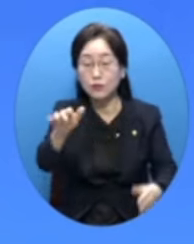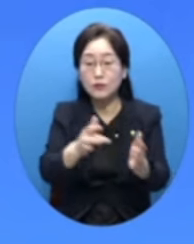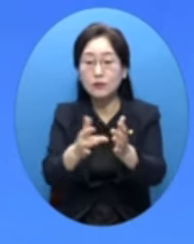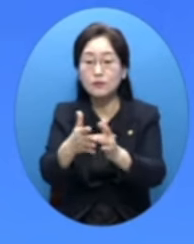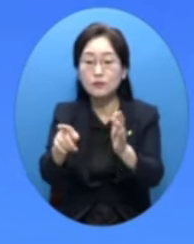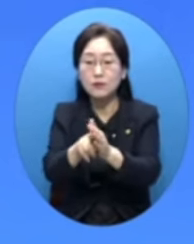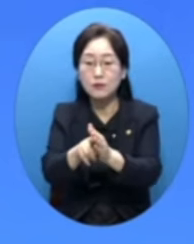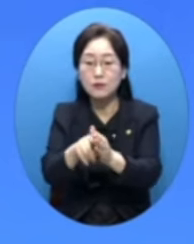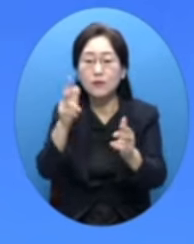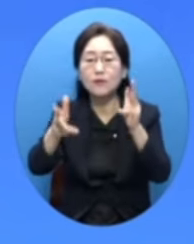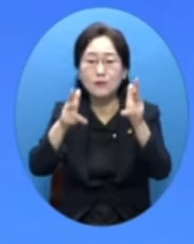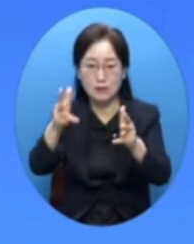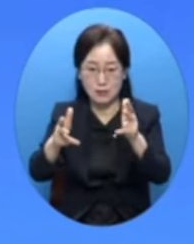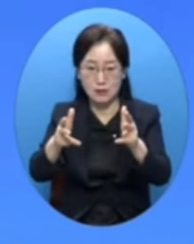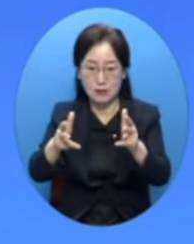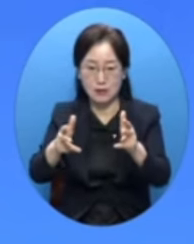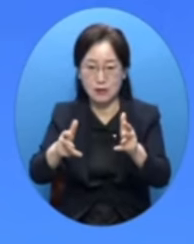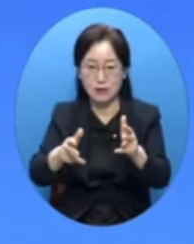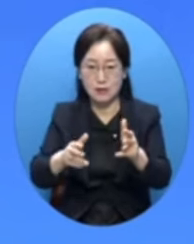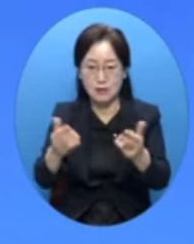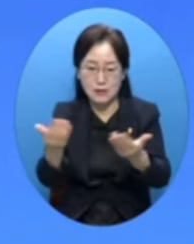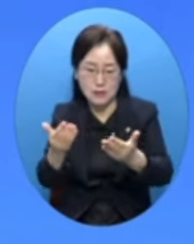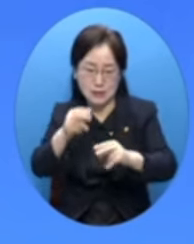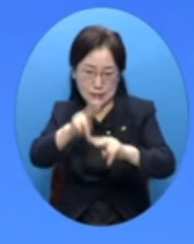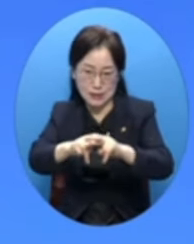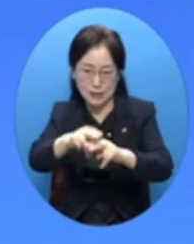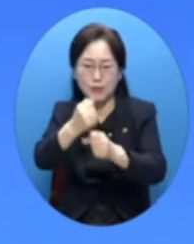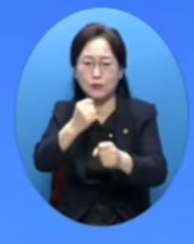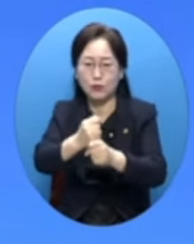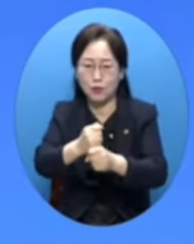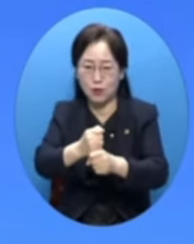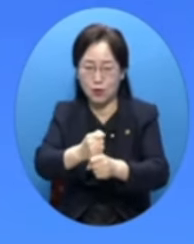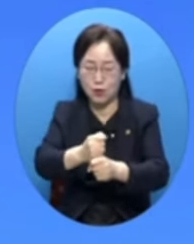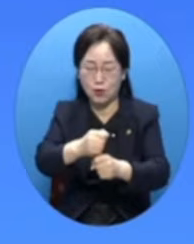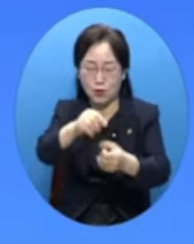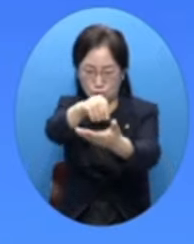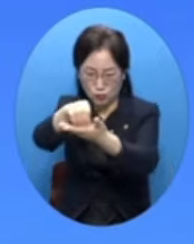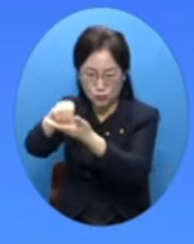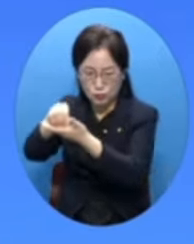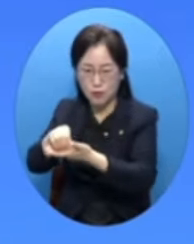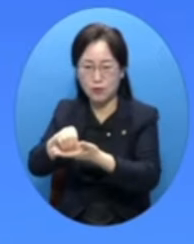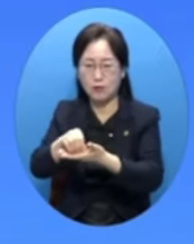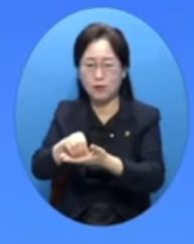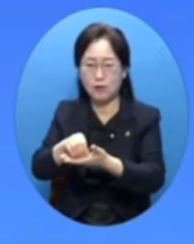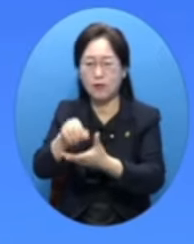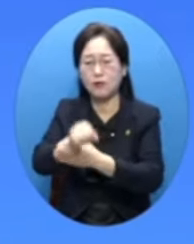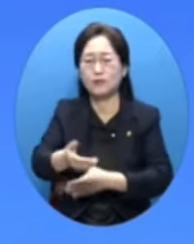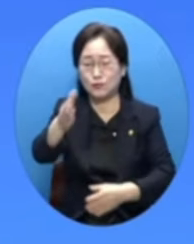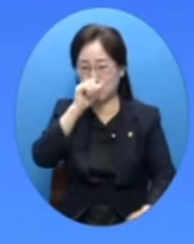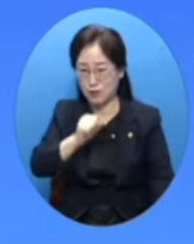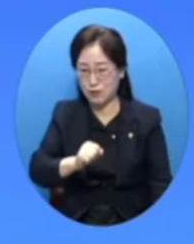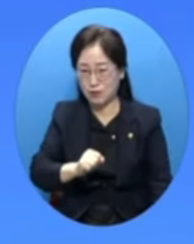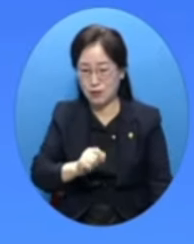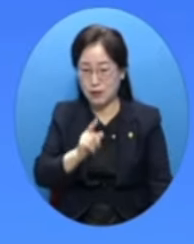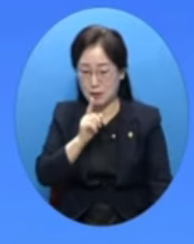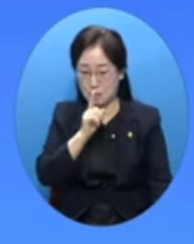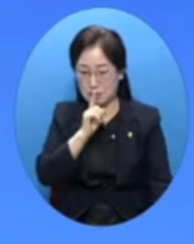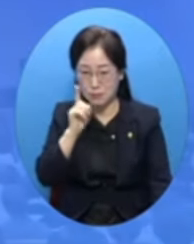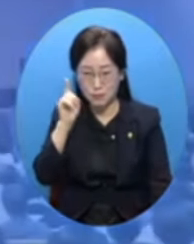기업인들이 일자리를 만들어내서 그들을 다 품어야 되는 것입니다. 갑자기 아멘 소리가 작아졌는데,